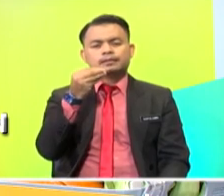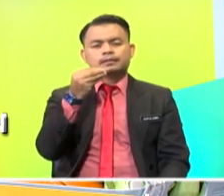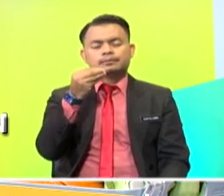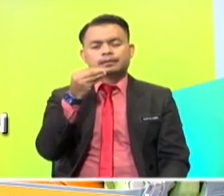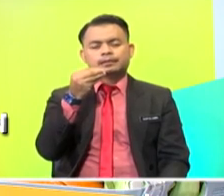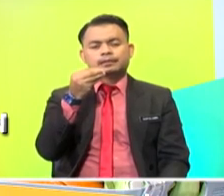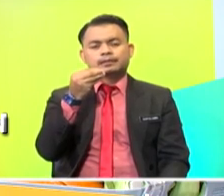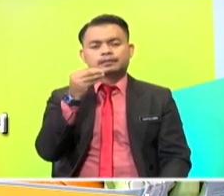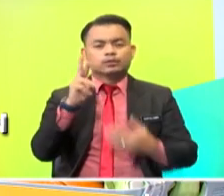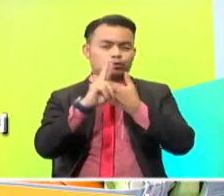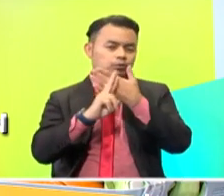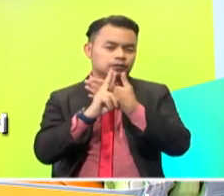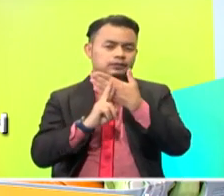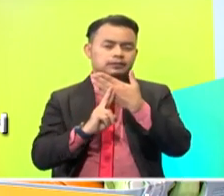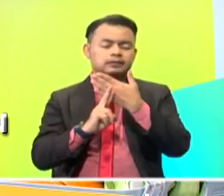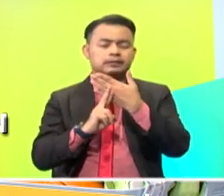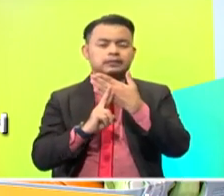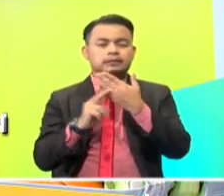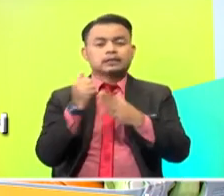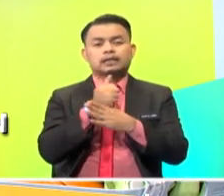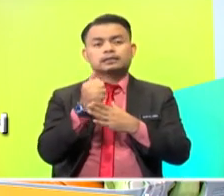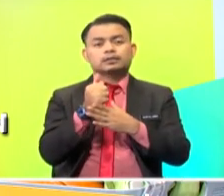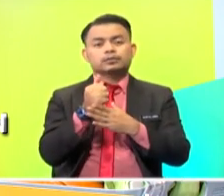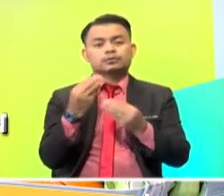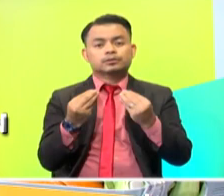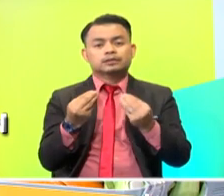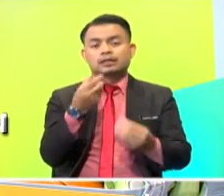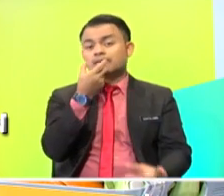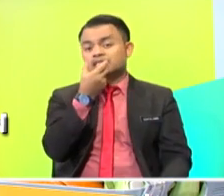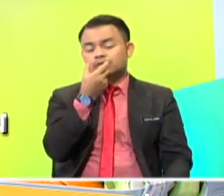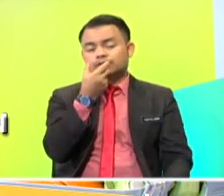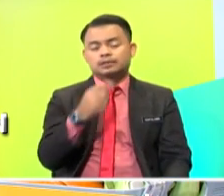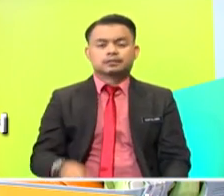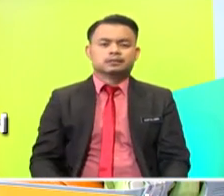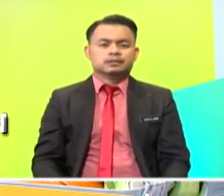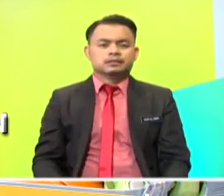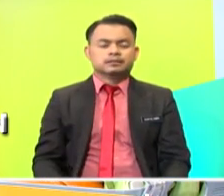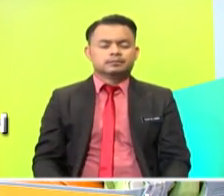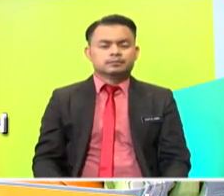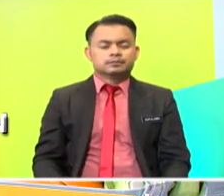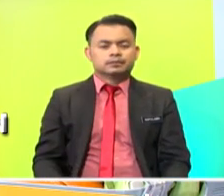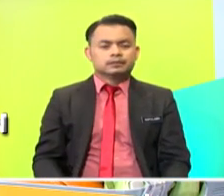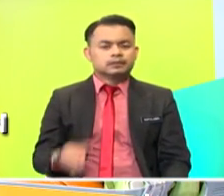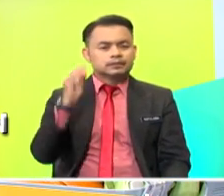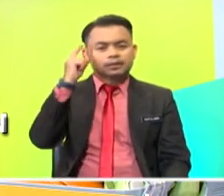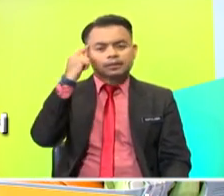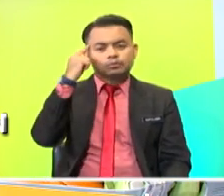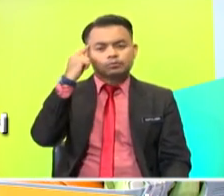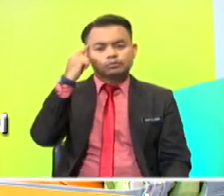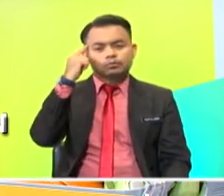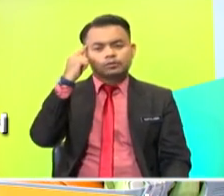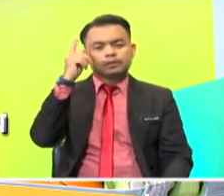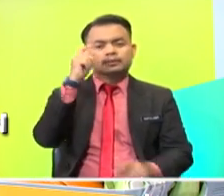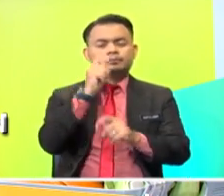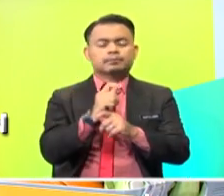dimakan mungkin abis kok kabulkan Kakak dan berikut tidak tahu tempat untuk menyimpan yguh